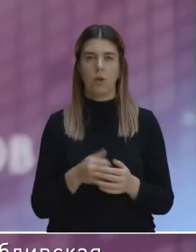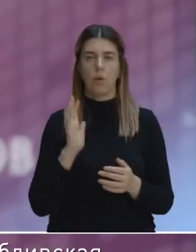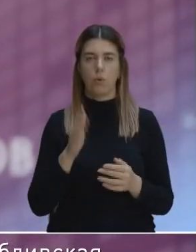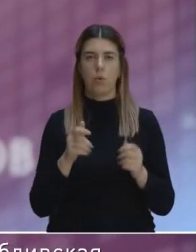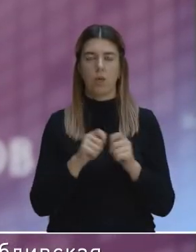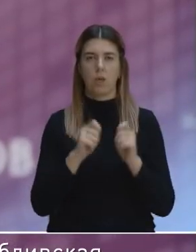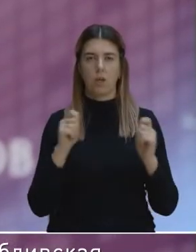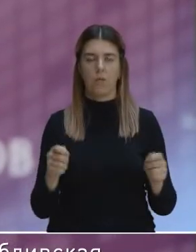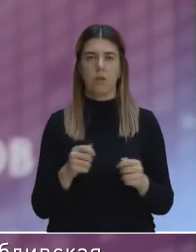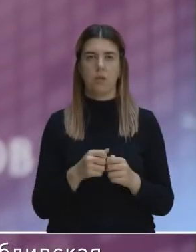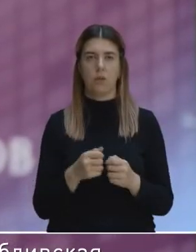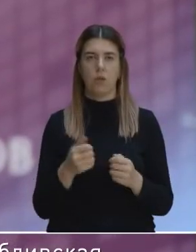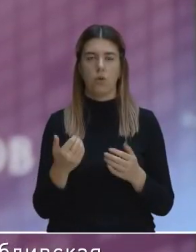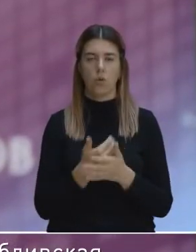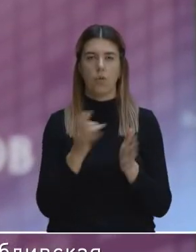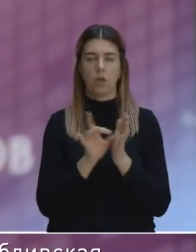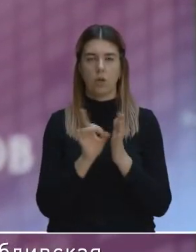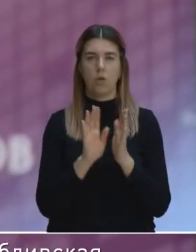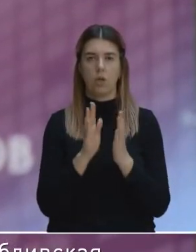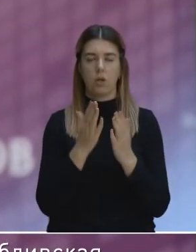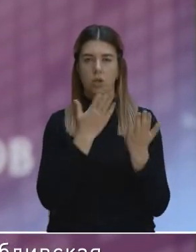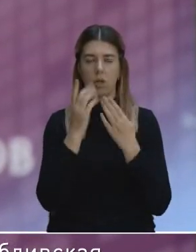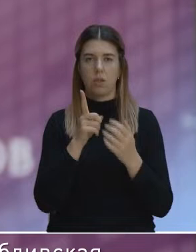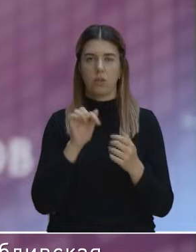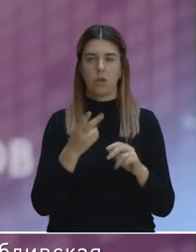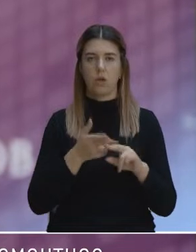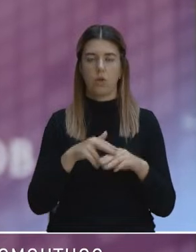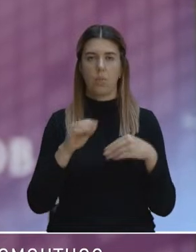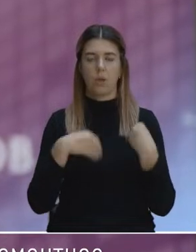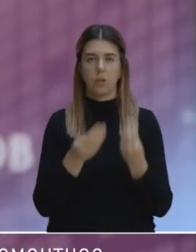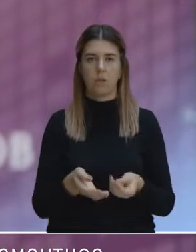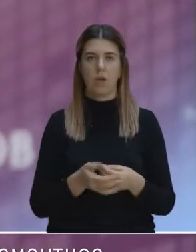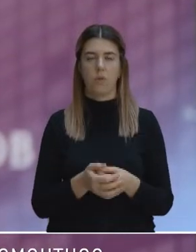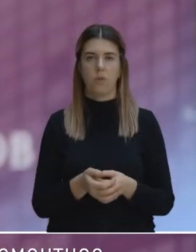будет открываться очередной электронный читальный зал, который предоставит